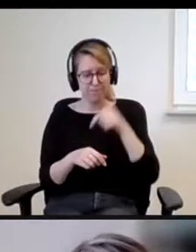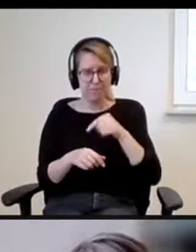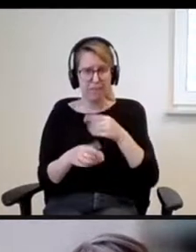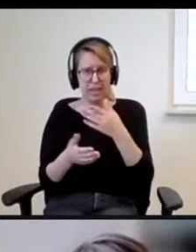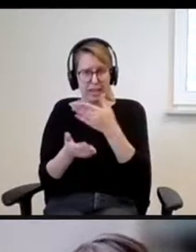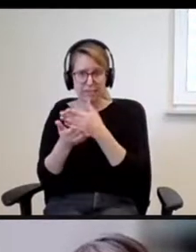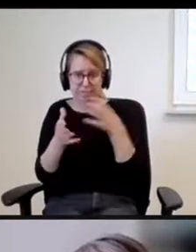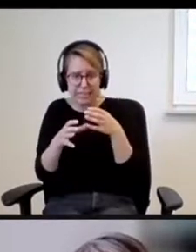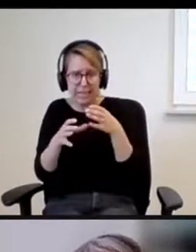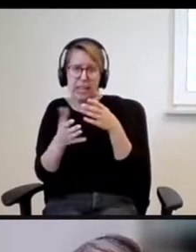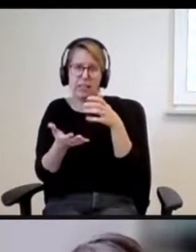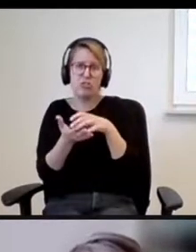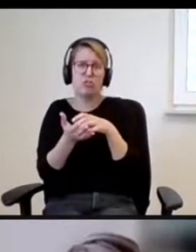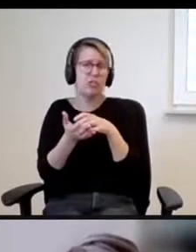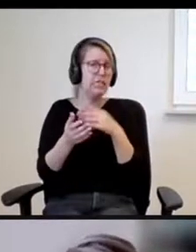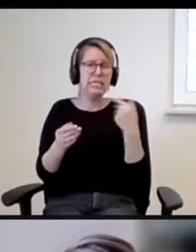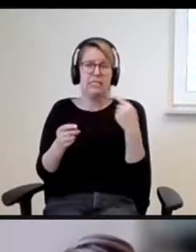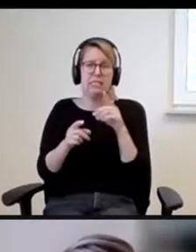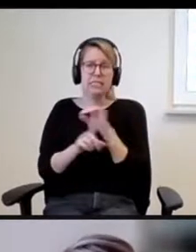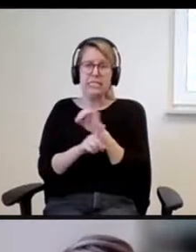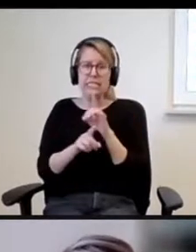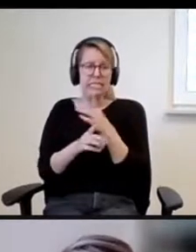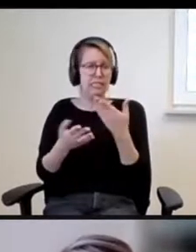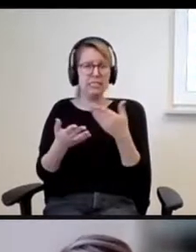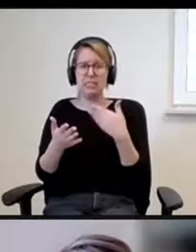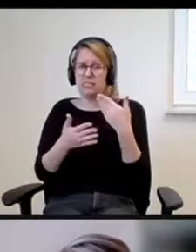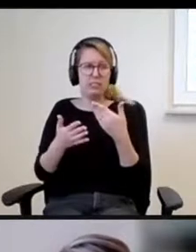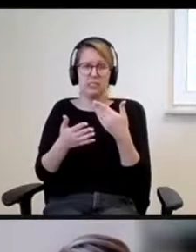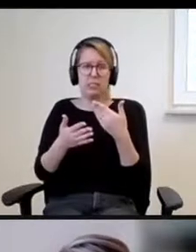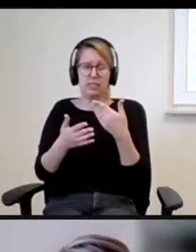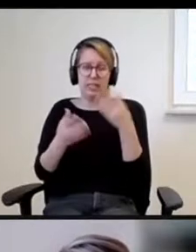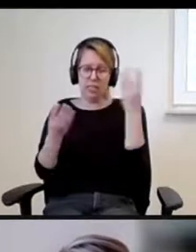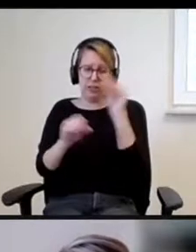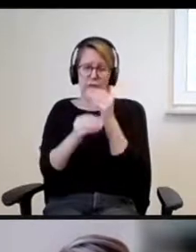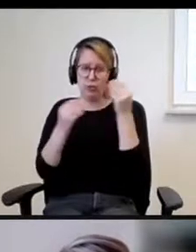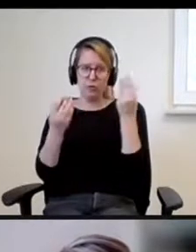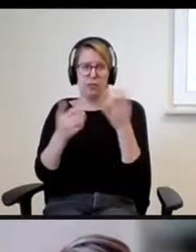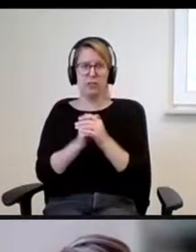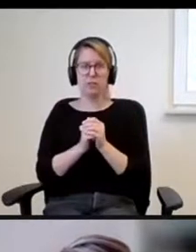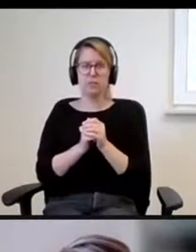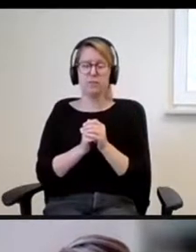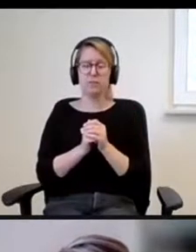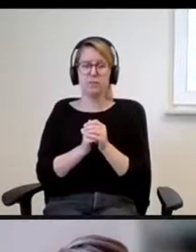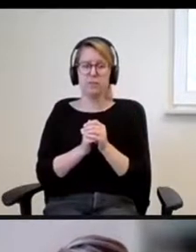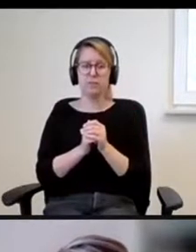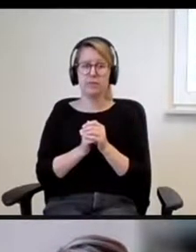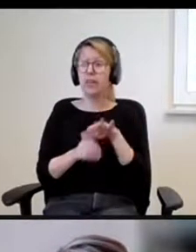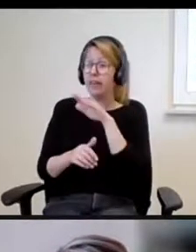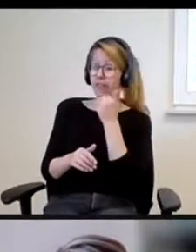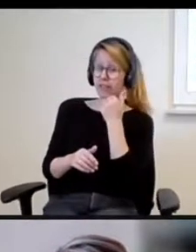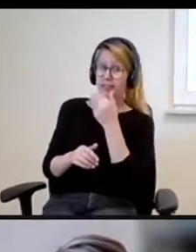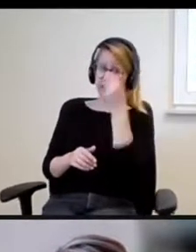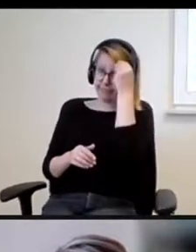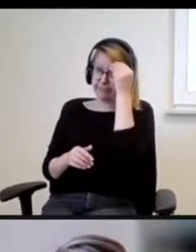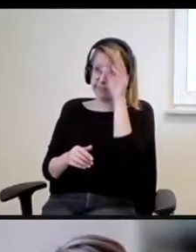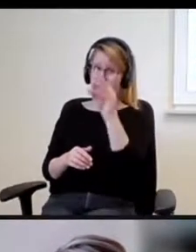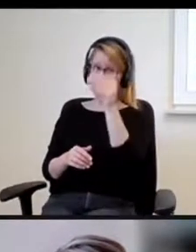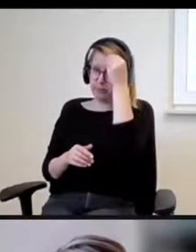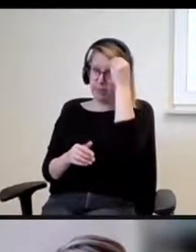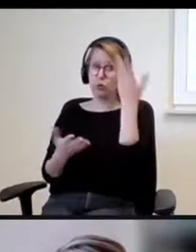Voilà. Monsieur Nielsmans, merci pour votre commentaire. Je me tourne vers Marc Angel pour voir s'il veut